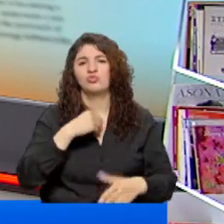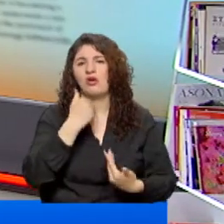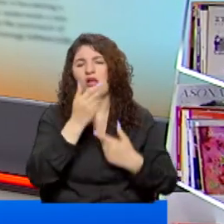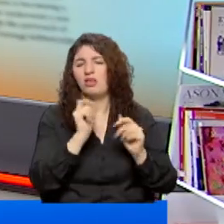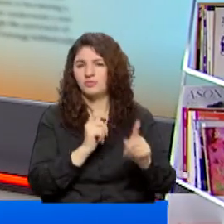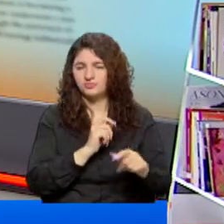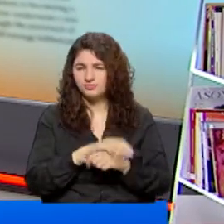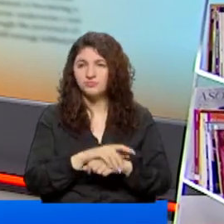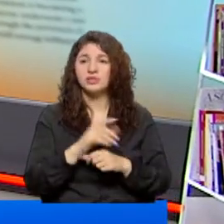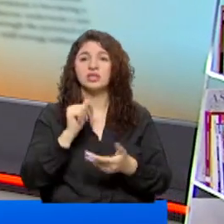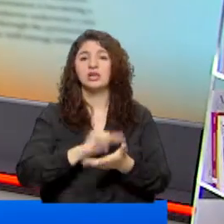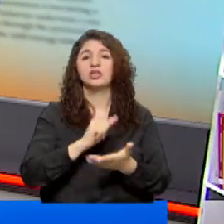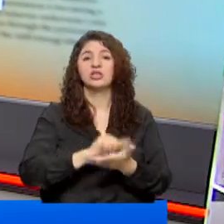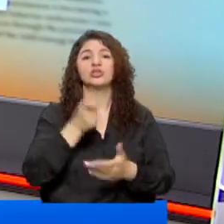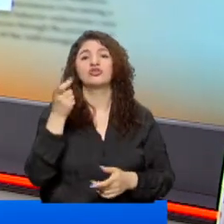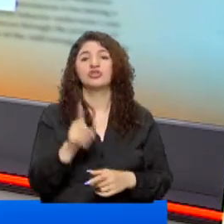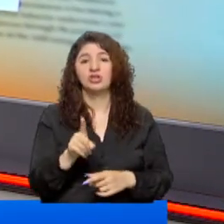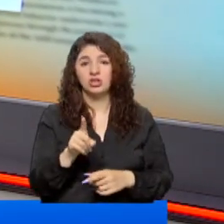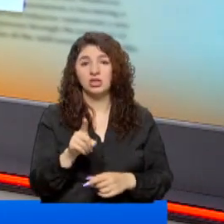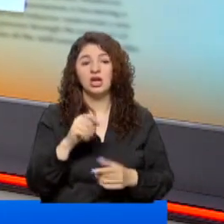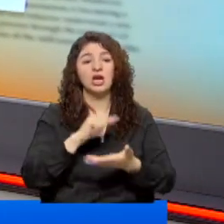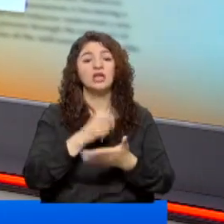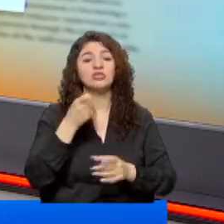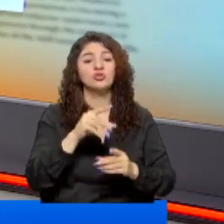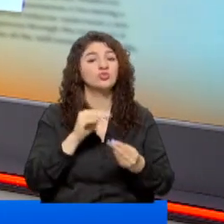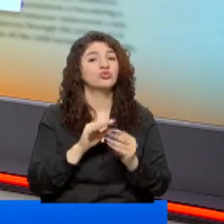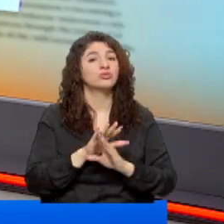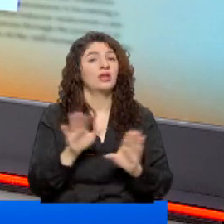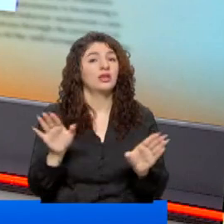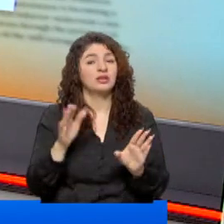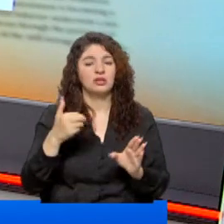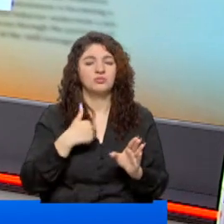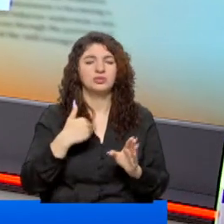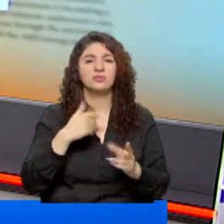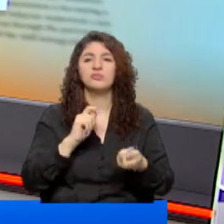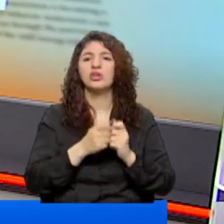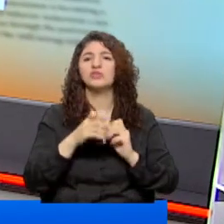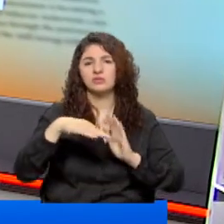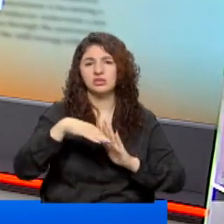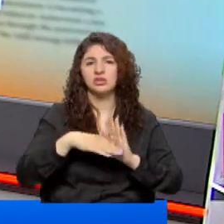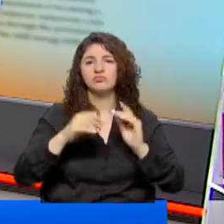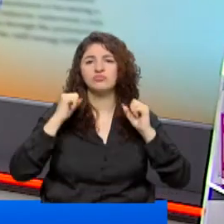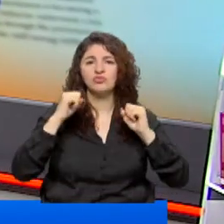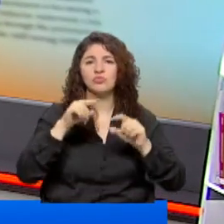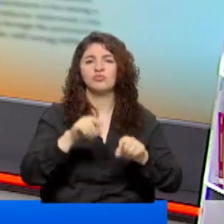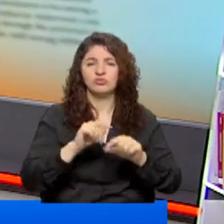ettim gazetecilik gazetecilik suç değildir bizim değişmez ilke ve sloganımız bırakan